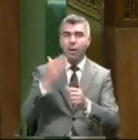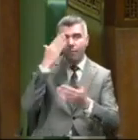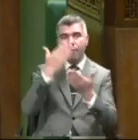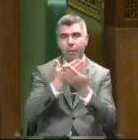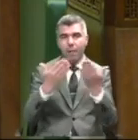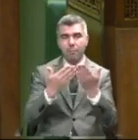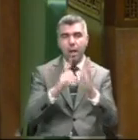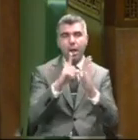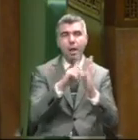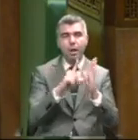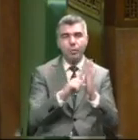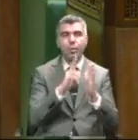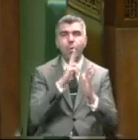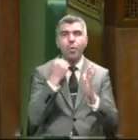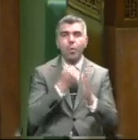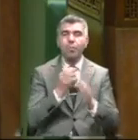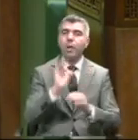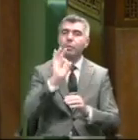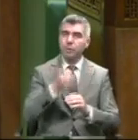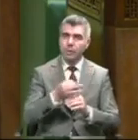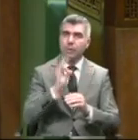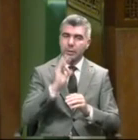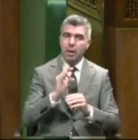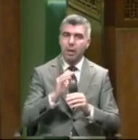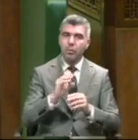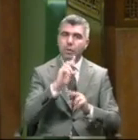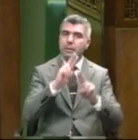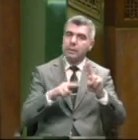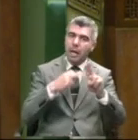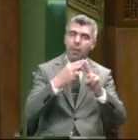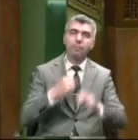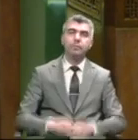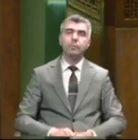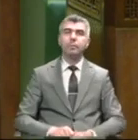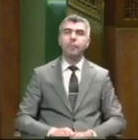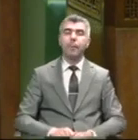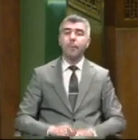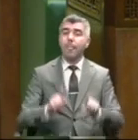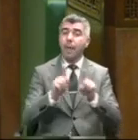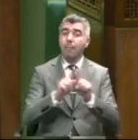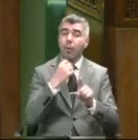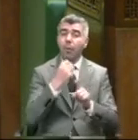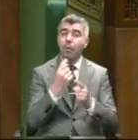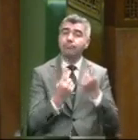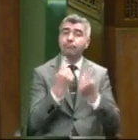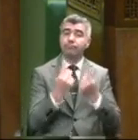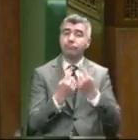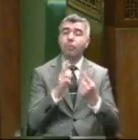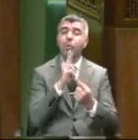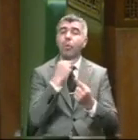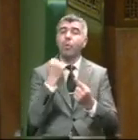اللي من حق الحكومه قبل او ترفض اخذ الكلمه ولكن كنا نتمنى لو ان الحكومه